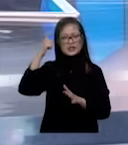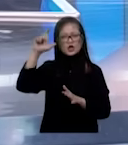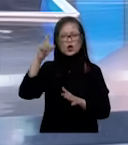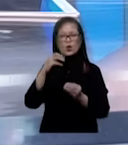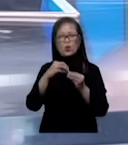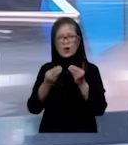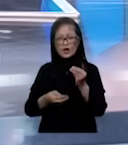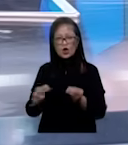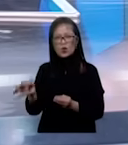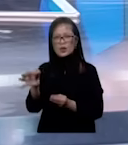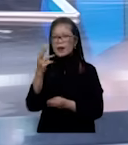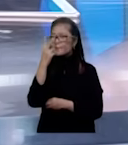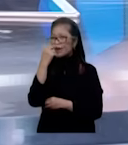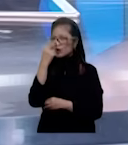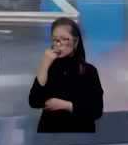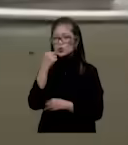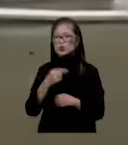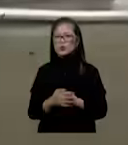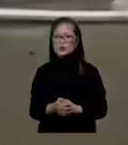kota Bandung.